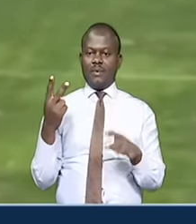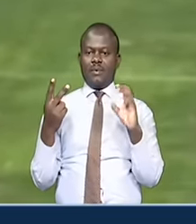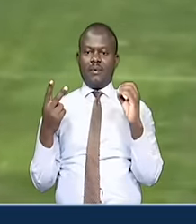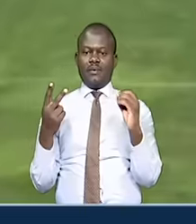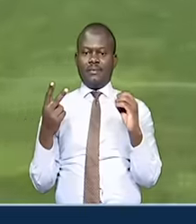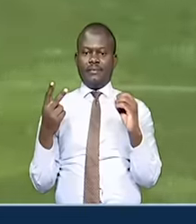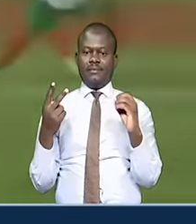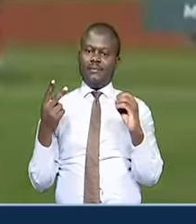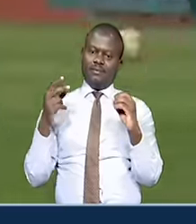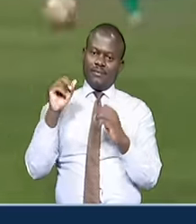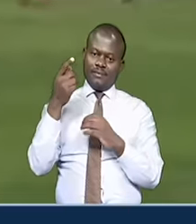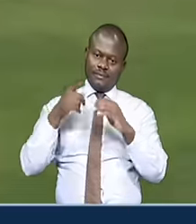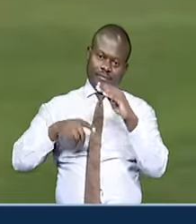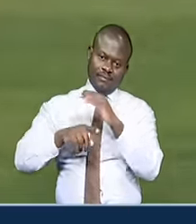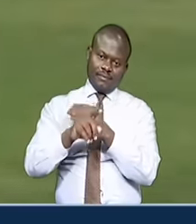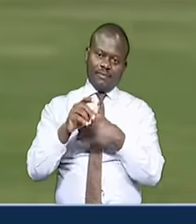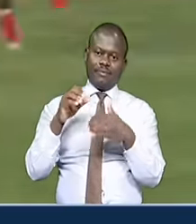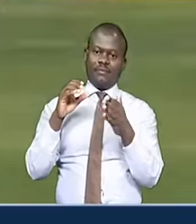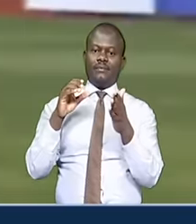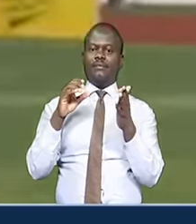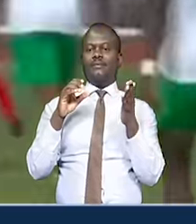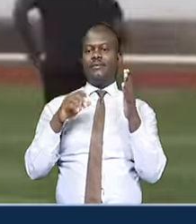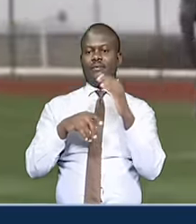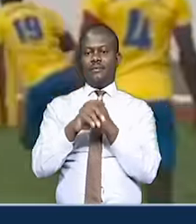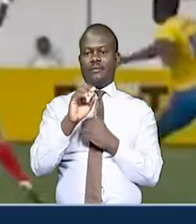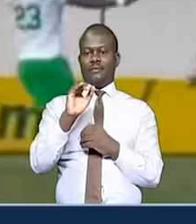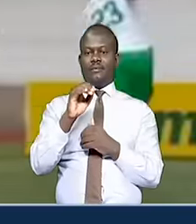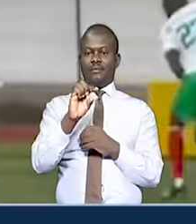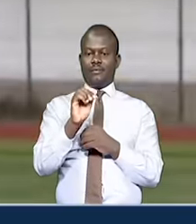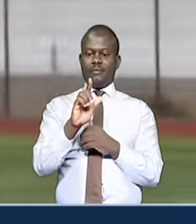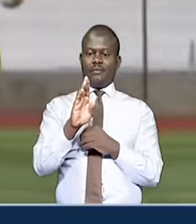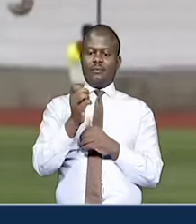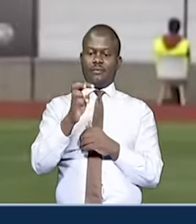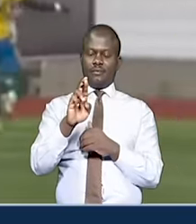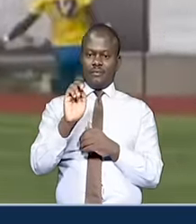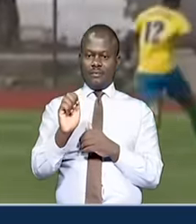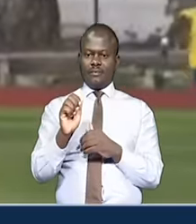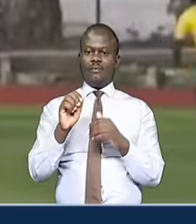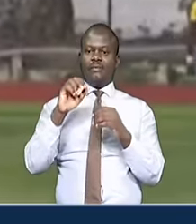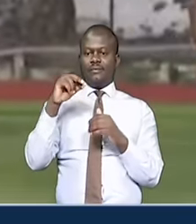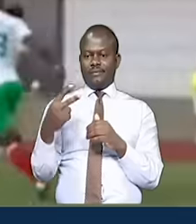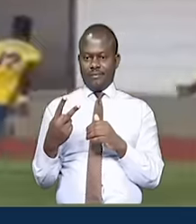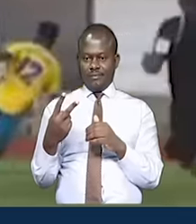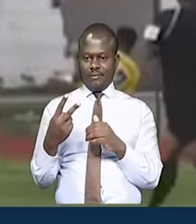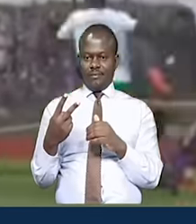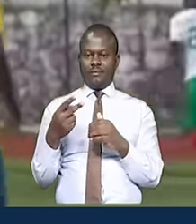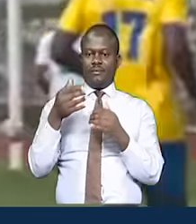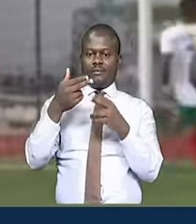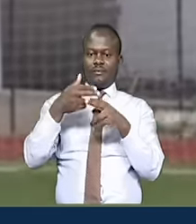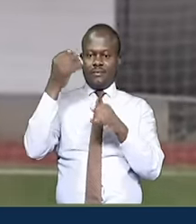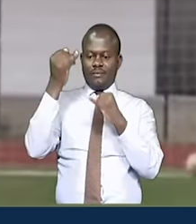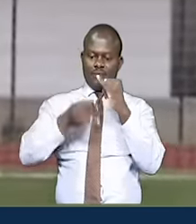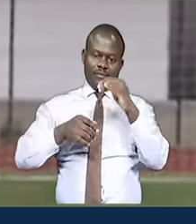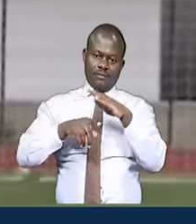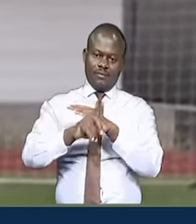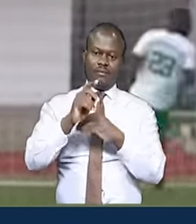2-0. Igitego cya mbere cyabonetse mu gice cya mbere gitsinzwe na Gilbert, igitego cya kabiri cyabonetse umukino na ku musozo